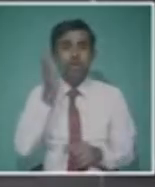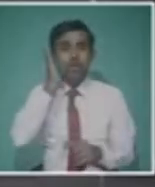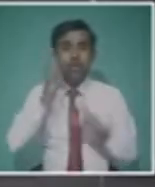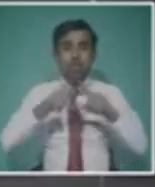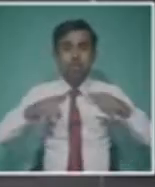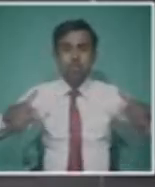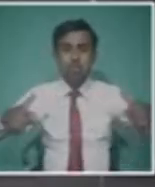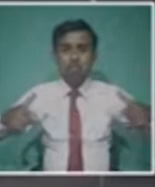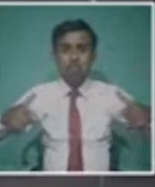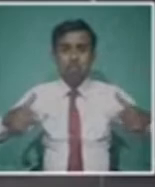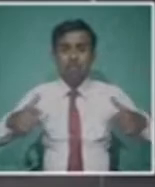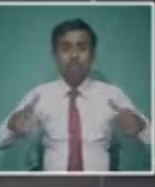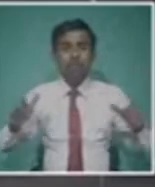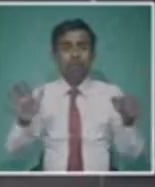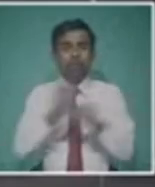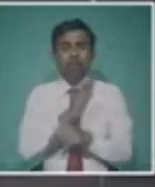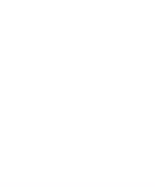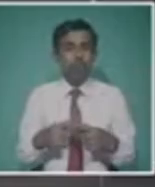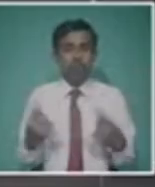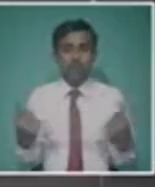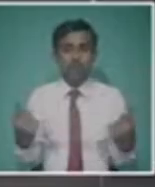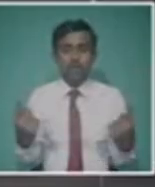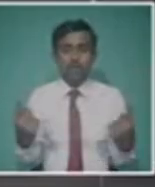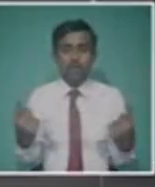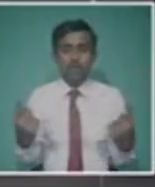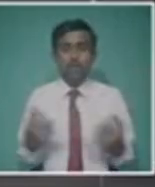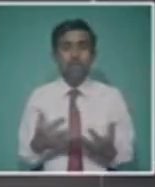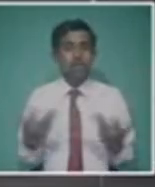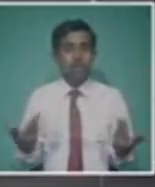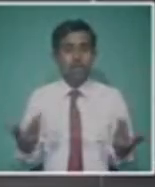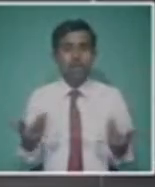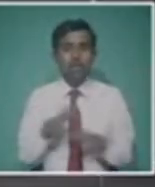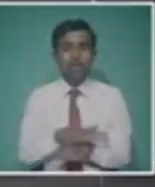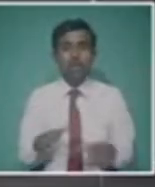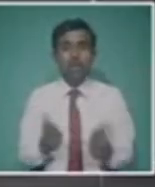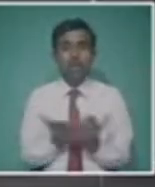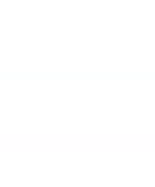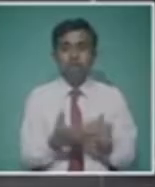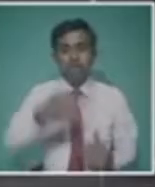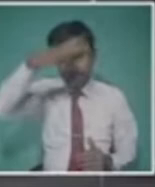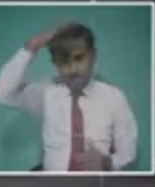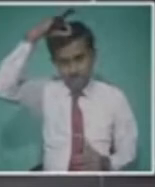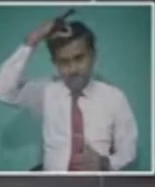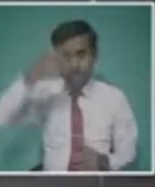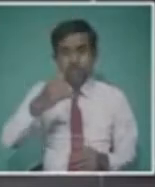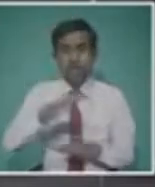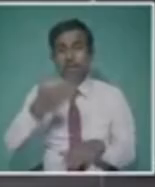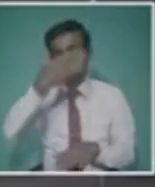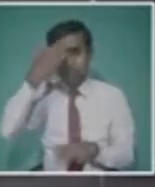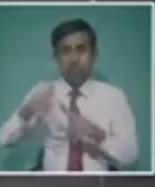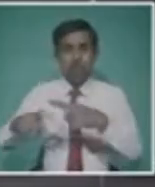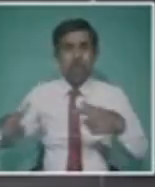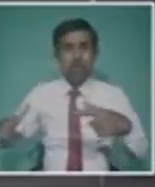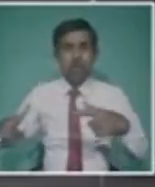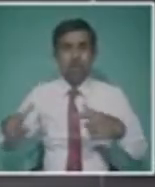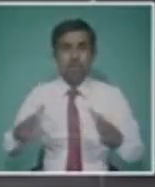පිළිබඳව සන්තුෂ්ත තත්ත්වයක් ඇති කළ එක කරනවා නම් වෙනම දෙයක් හැබැයි එහෙම තත්ත්වයක් නැතුව දැන් දරුවෝ පන්ති ගිහිලා තියෙනෙත් සිංහලෙන් සමහර දරුවෝ දෙමළ භාෂා ඒ